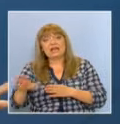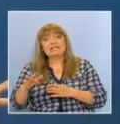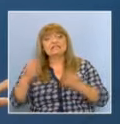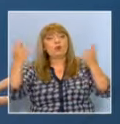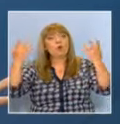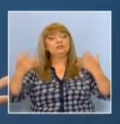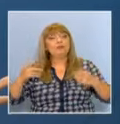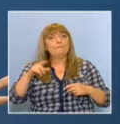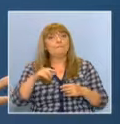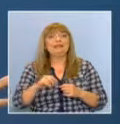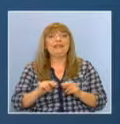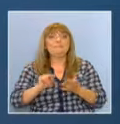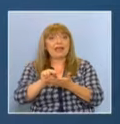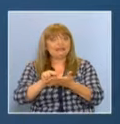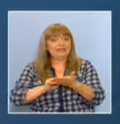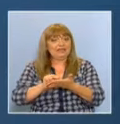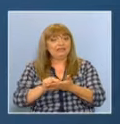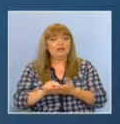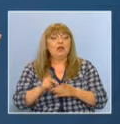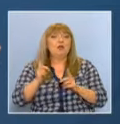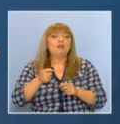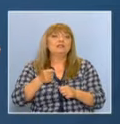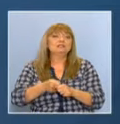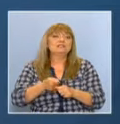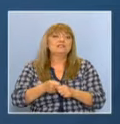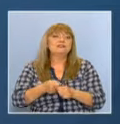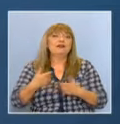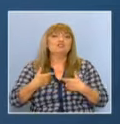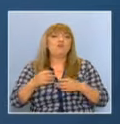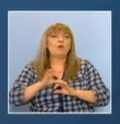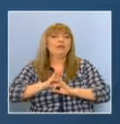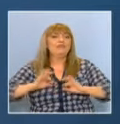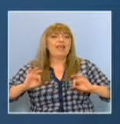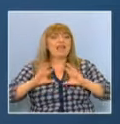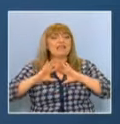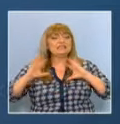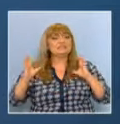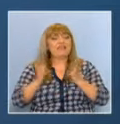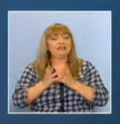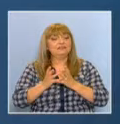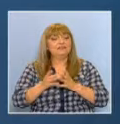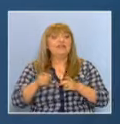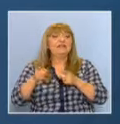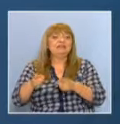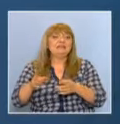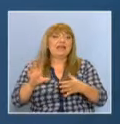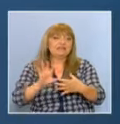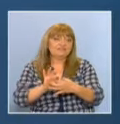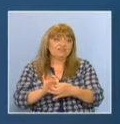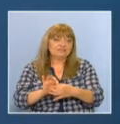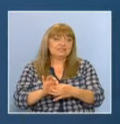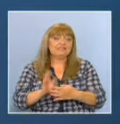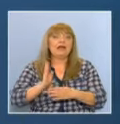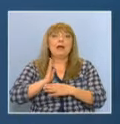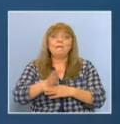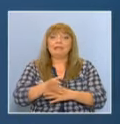занимава със свой си идеален свят, нали, на геометрични фигури и така нататък, но тя естествено е обвързана